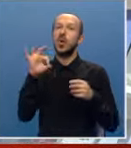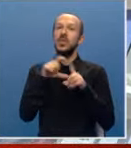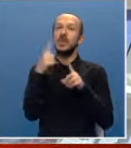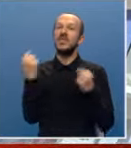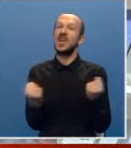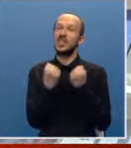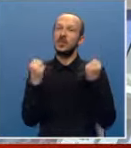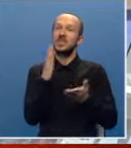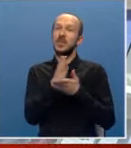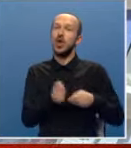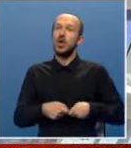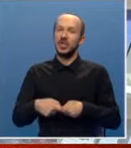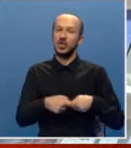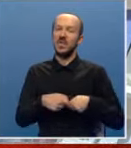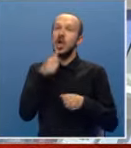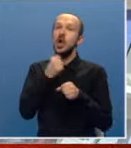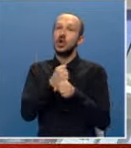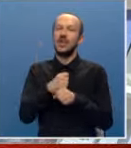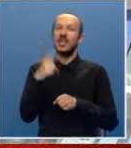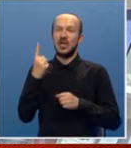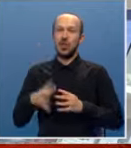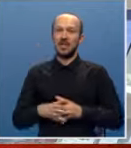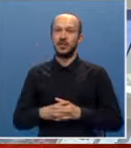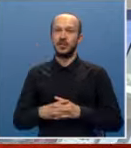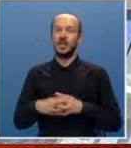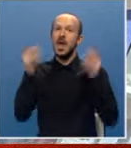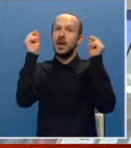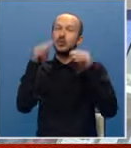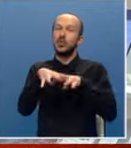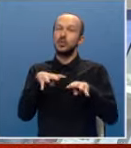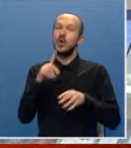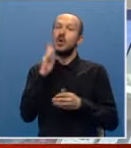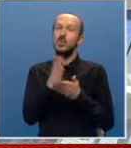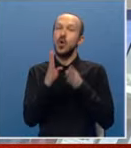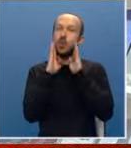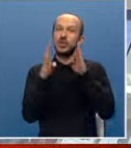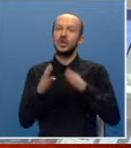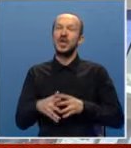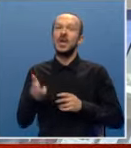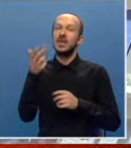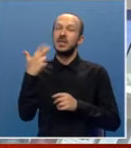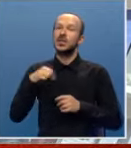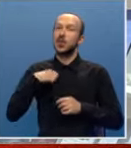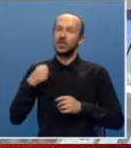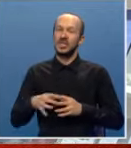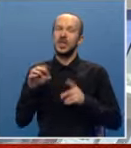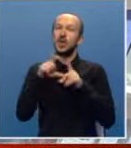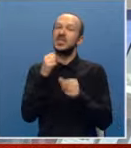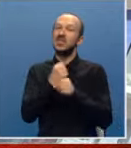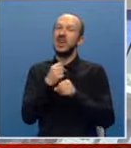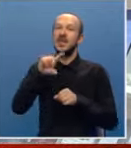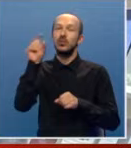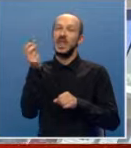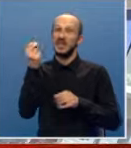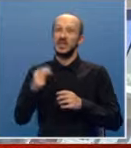aktivnosti bilo je organizovanje i održavanje jednog naučnog skupa koji je bio posvećen 30. godišnjici stvaranja